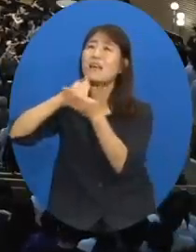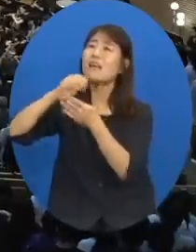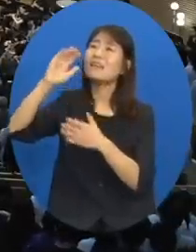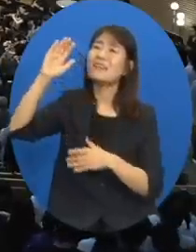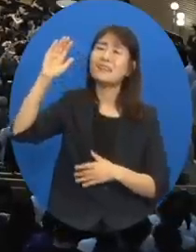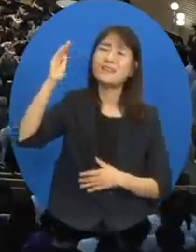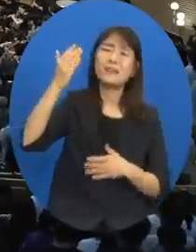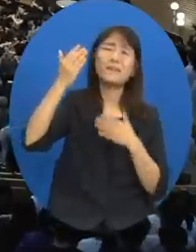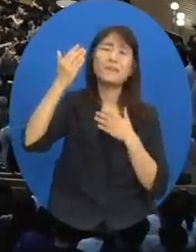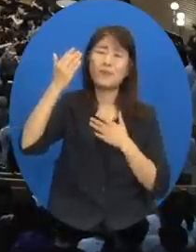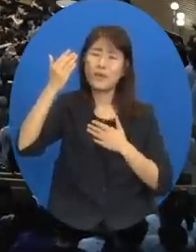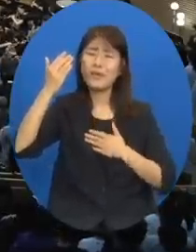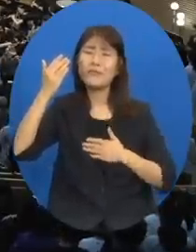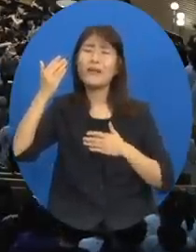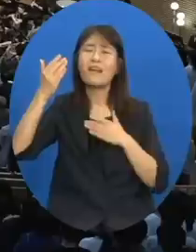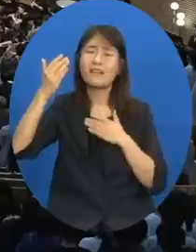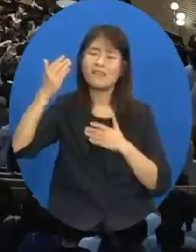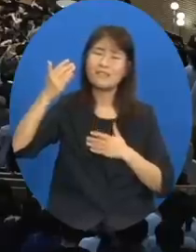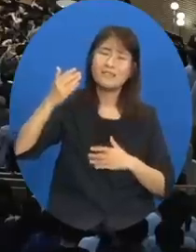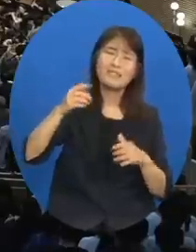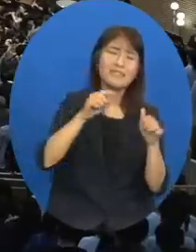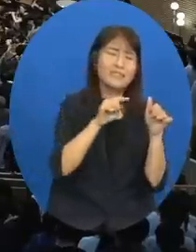주가가 그